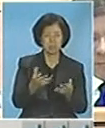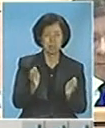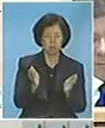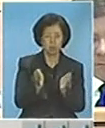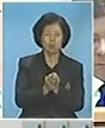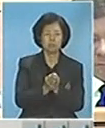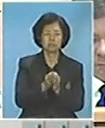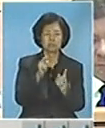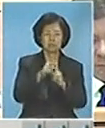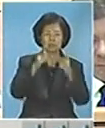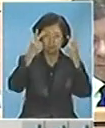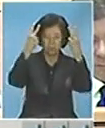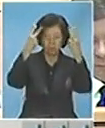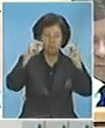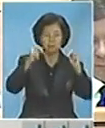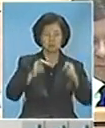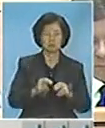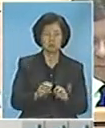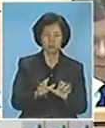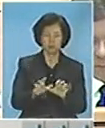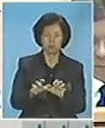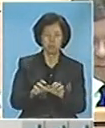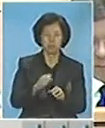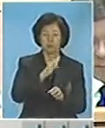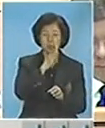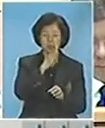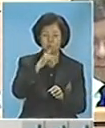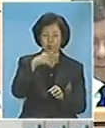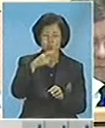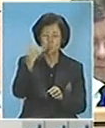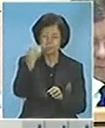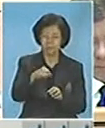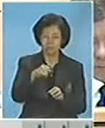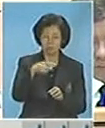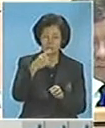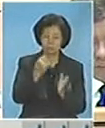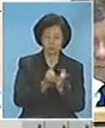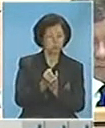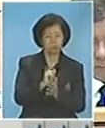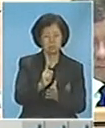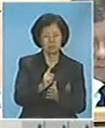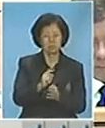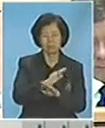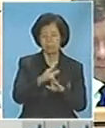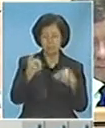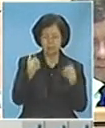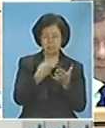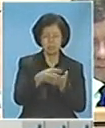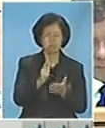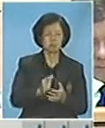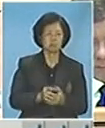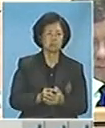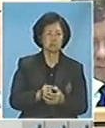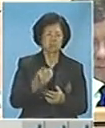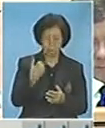งพนักท่านนายกรัฐมนตรีถ้ายังพูดจาผิดๆถูกๆเช่นนี้ก็จะไม่เป็นประโยชน์เลยแม้ว่าจะ